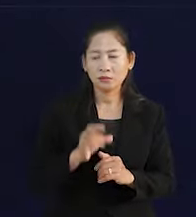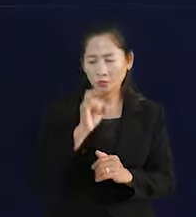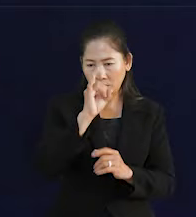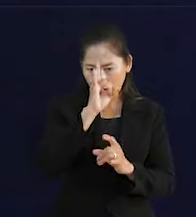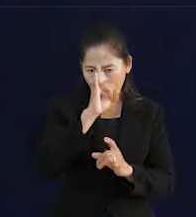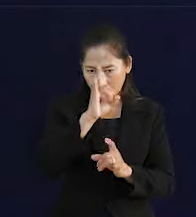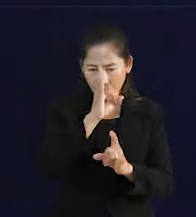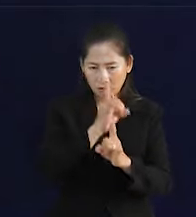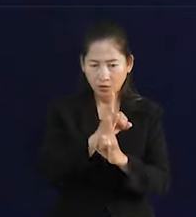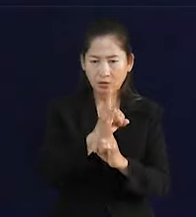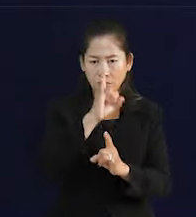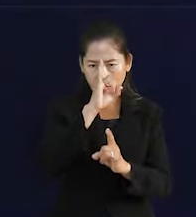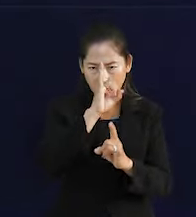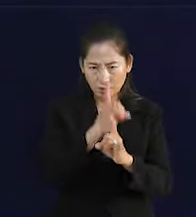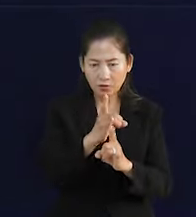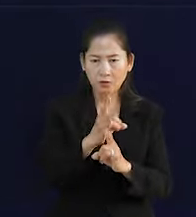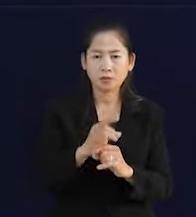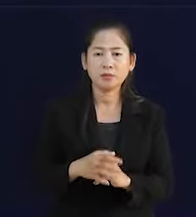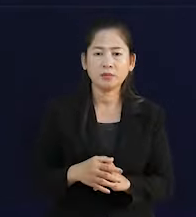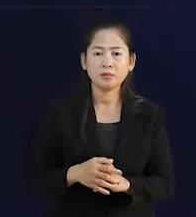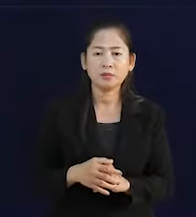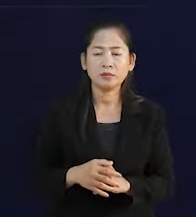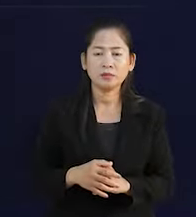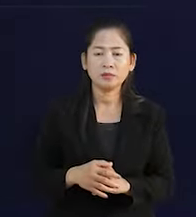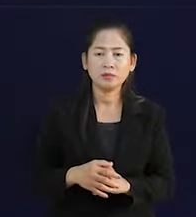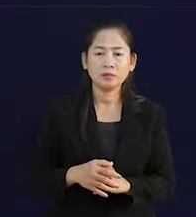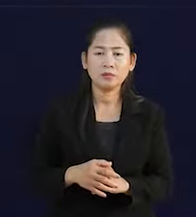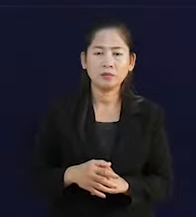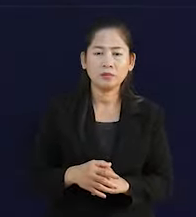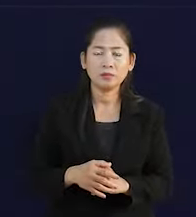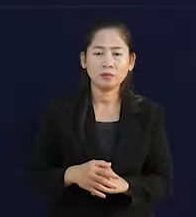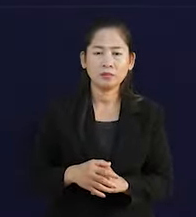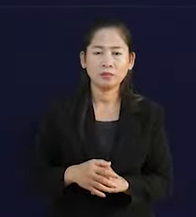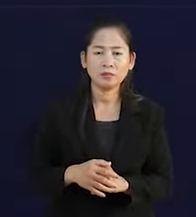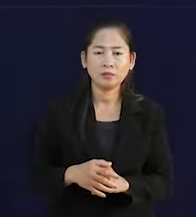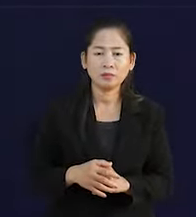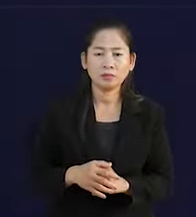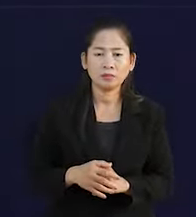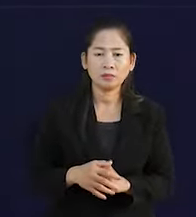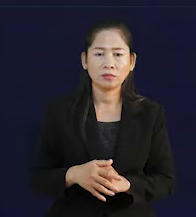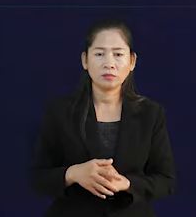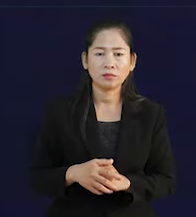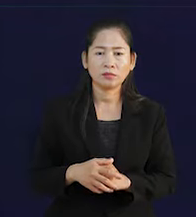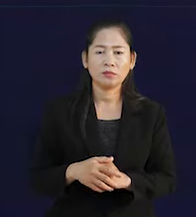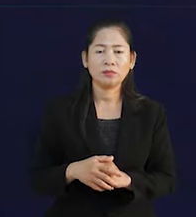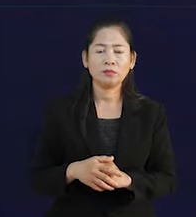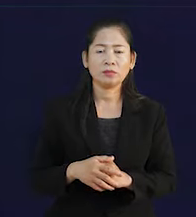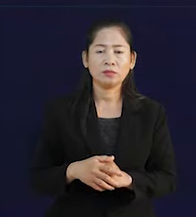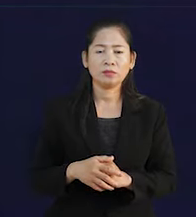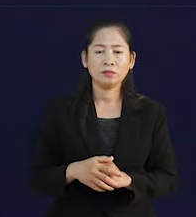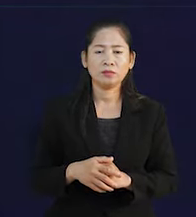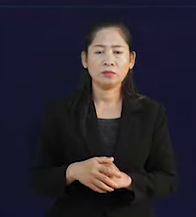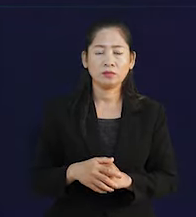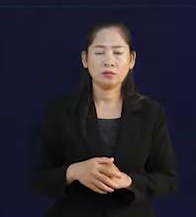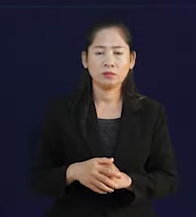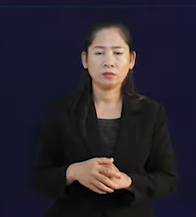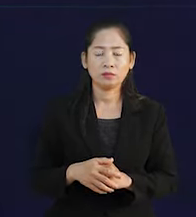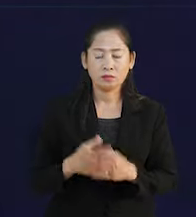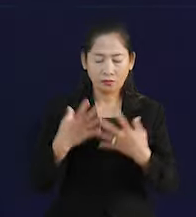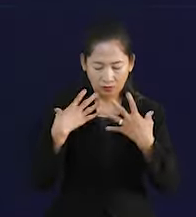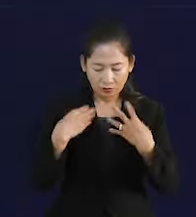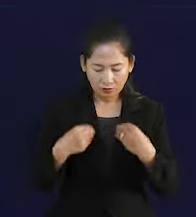ប់